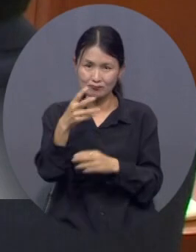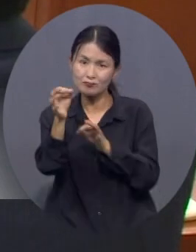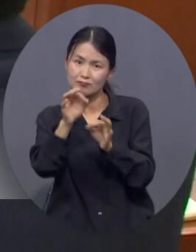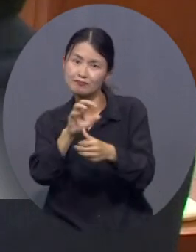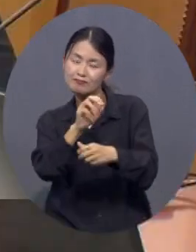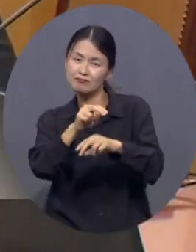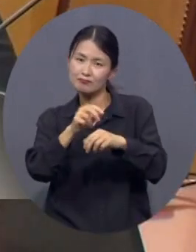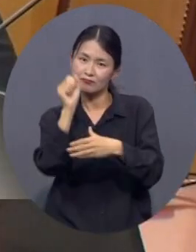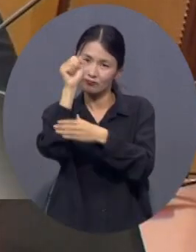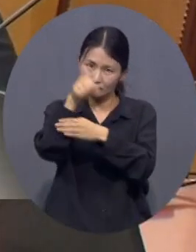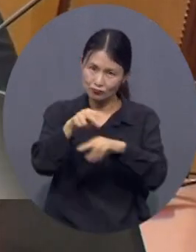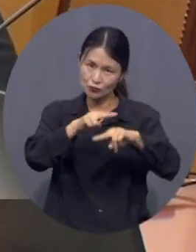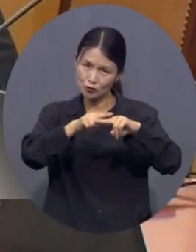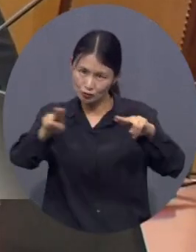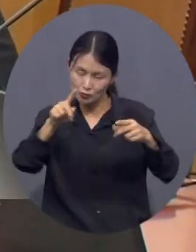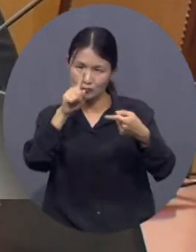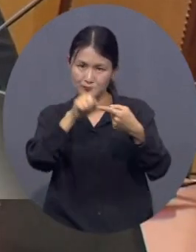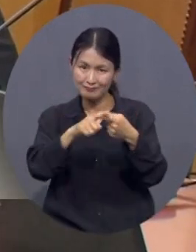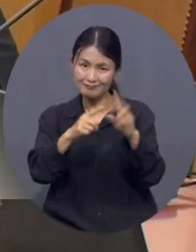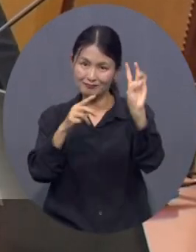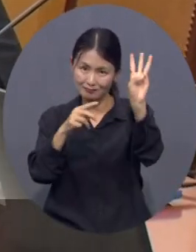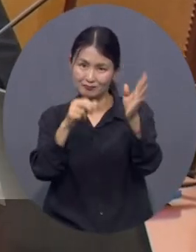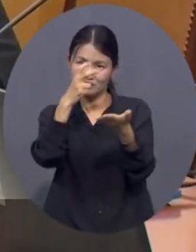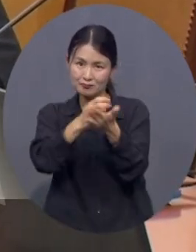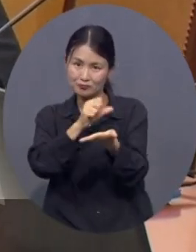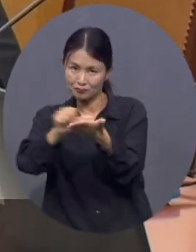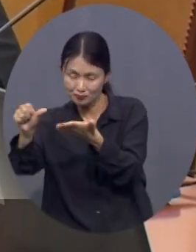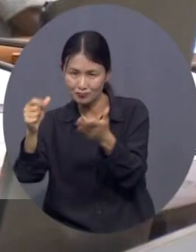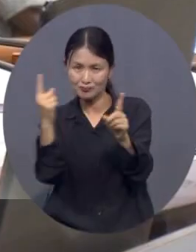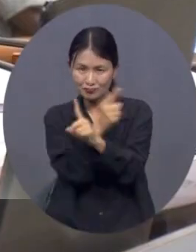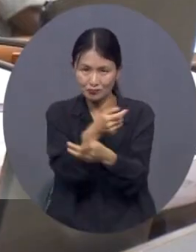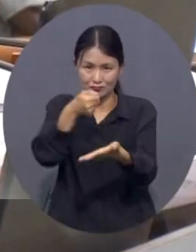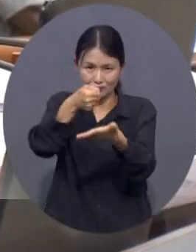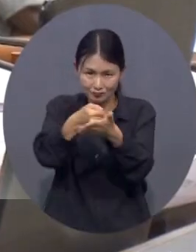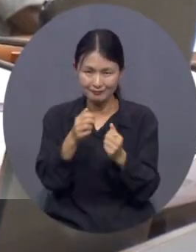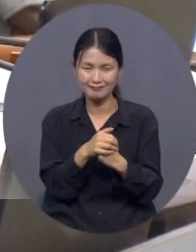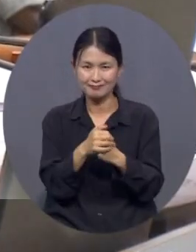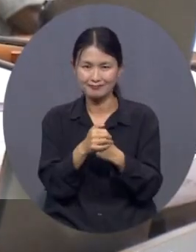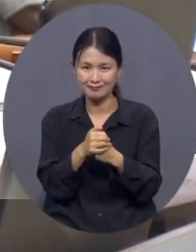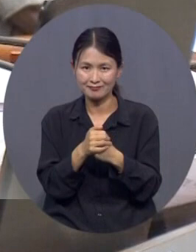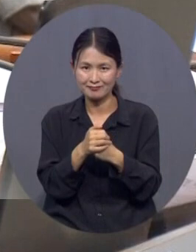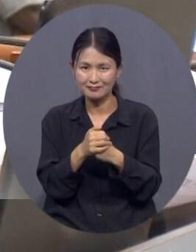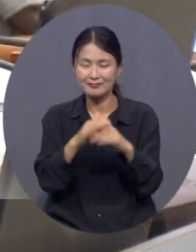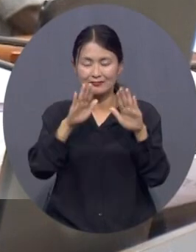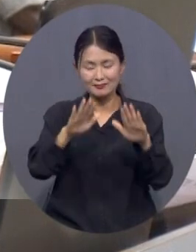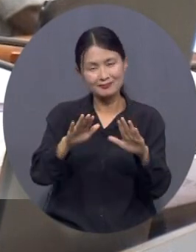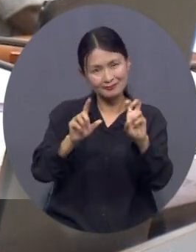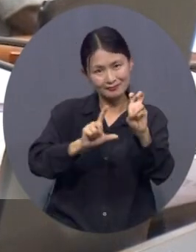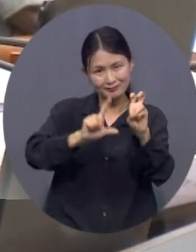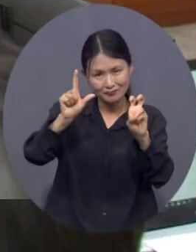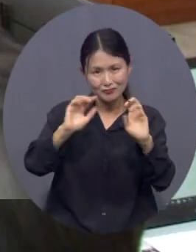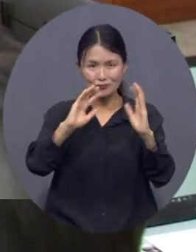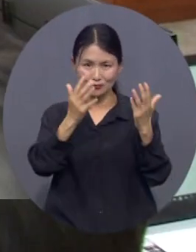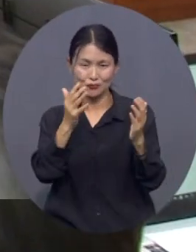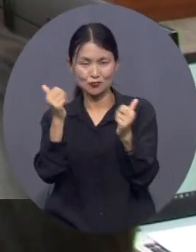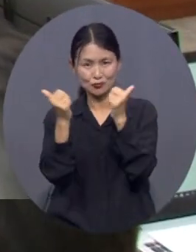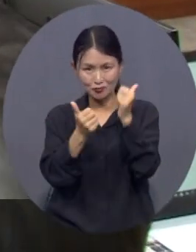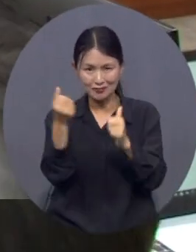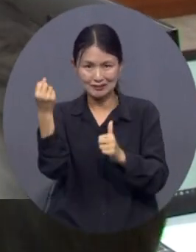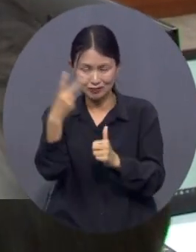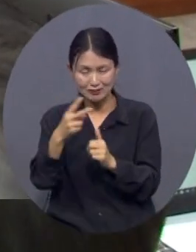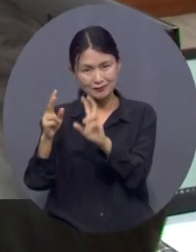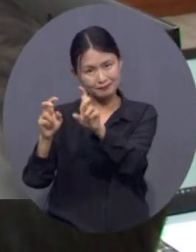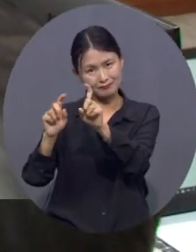영업허가 취소특례 등 3개 조항을 삭제하고 수정 의결했습니다. 개정안이 오는 20일 국회 법사위와